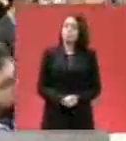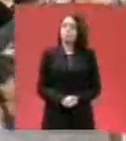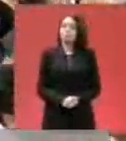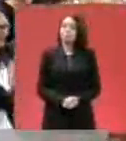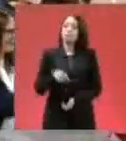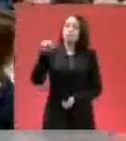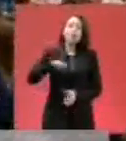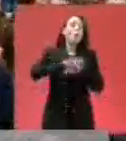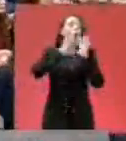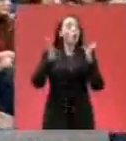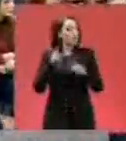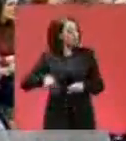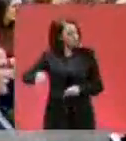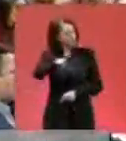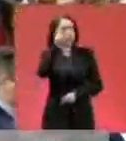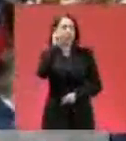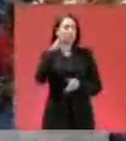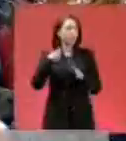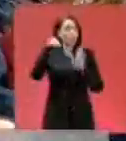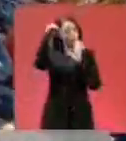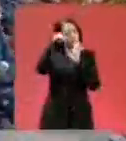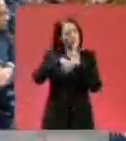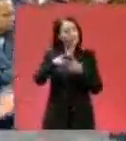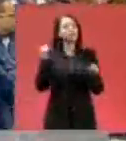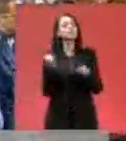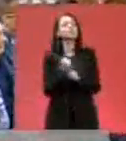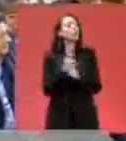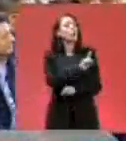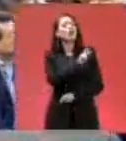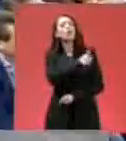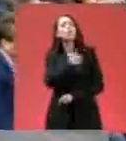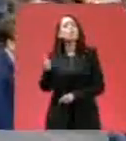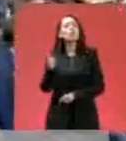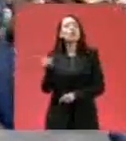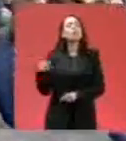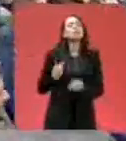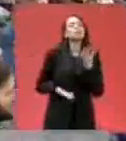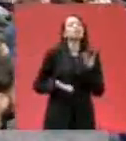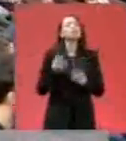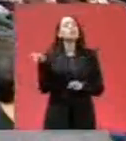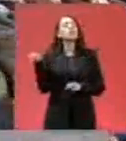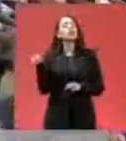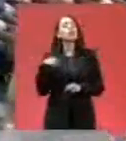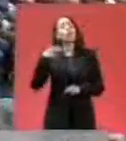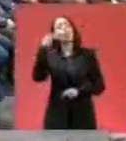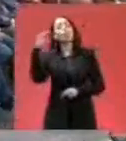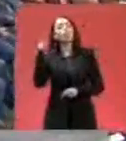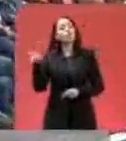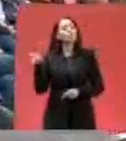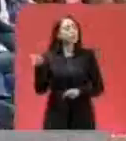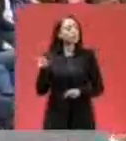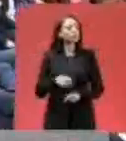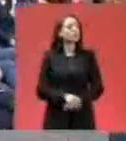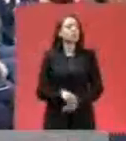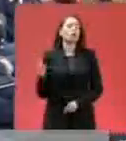Και όλα αυτά, να ξέρετε, ιδίως τα εργασιακά, όχι μονάχα σε σύγκρουση με τους θεσμούς, την Τρόικα